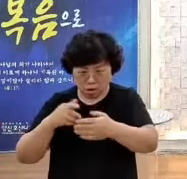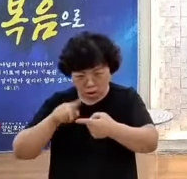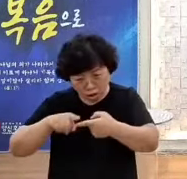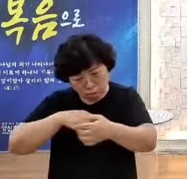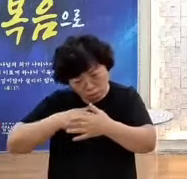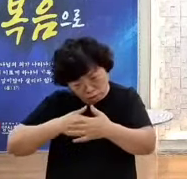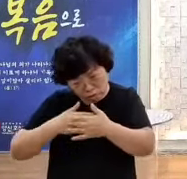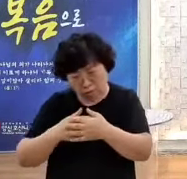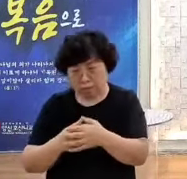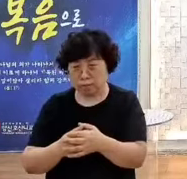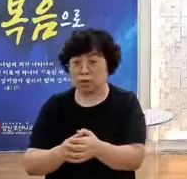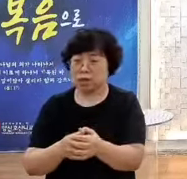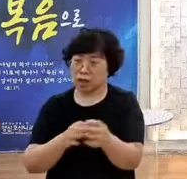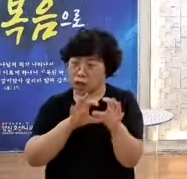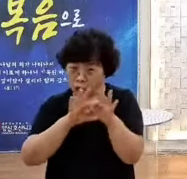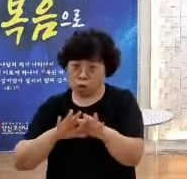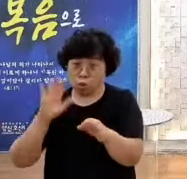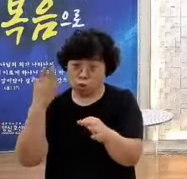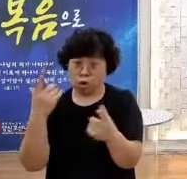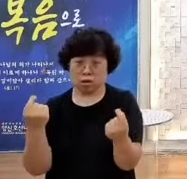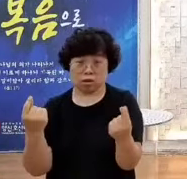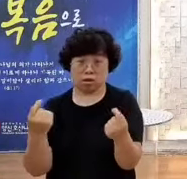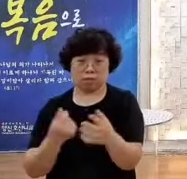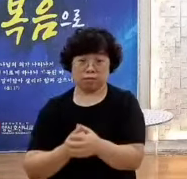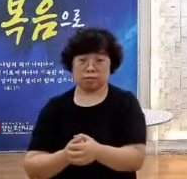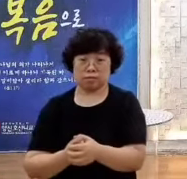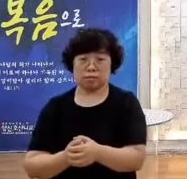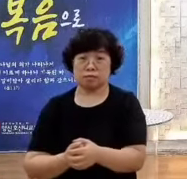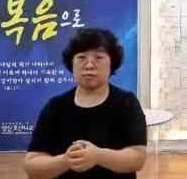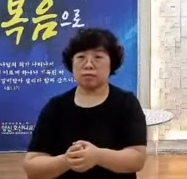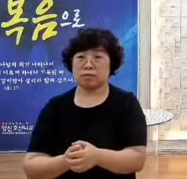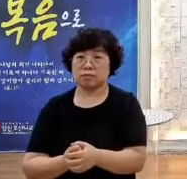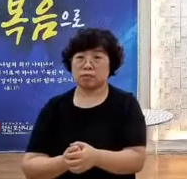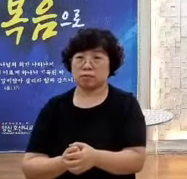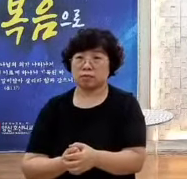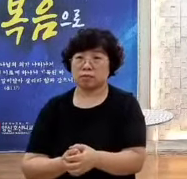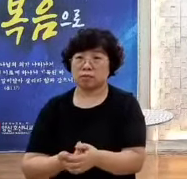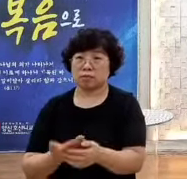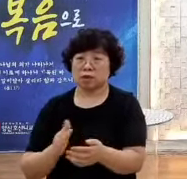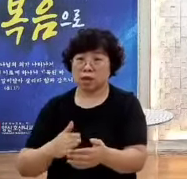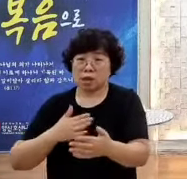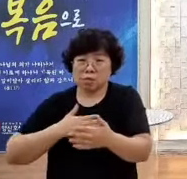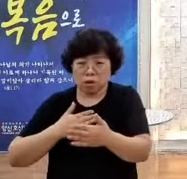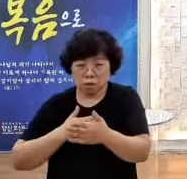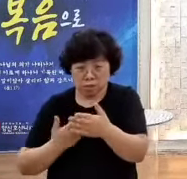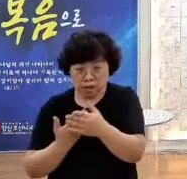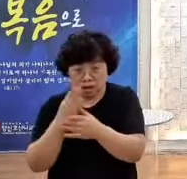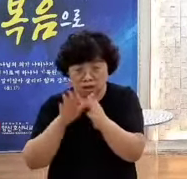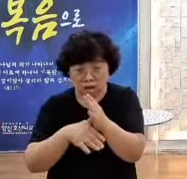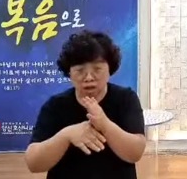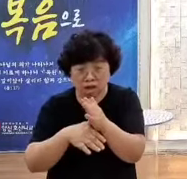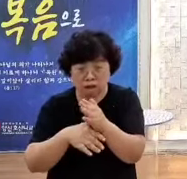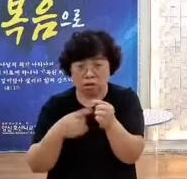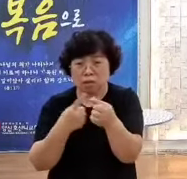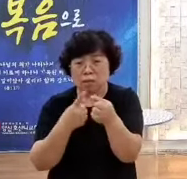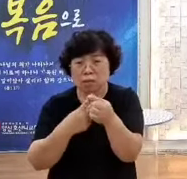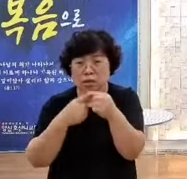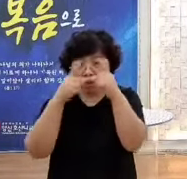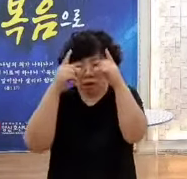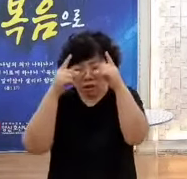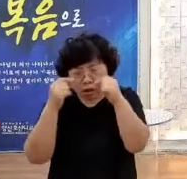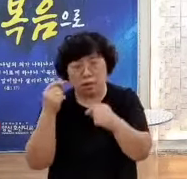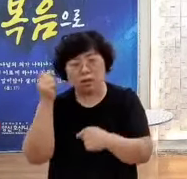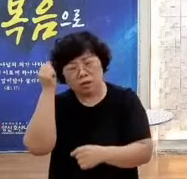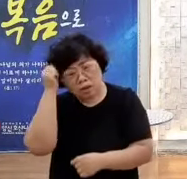생각해보세요. 불안하면요, 제일 먼저 탁 느끼는 감정이 뭔지 아세요? 잠이 안 오고 그